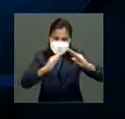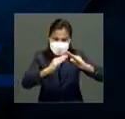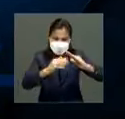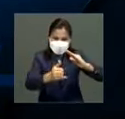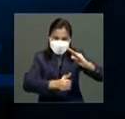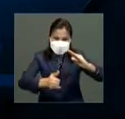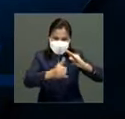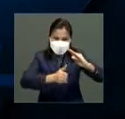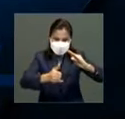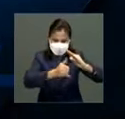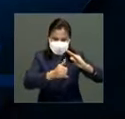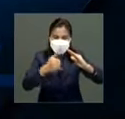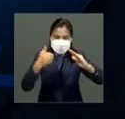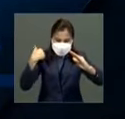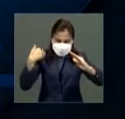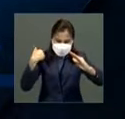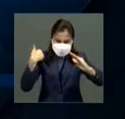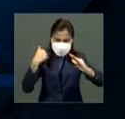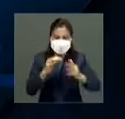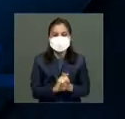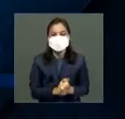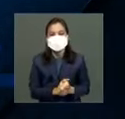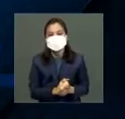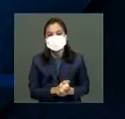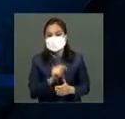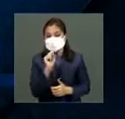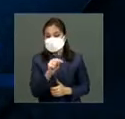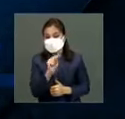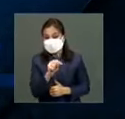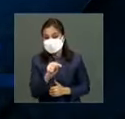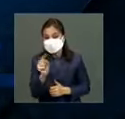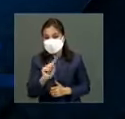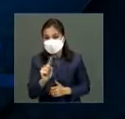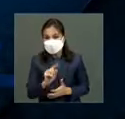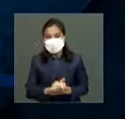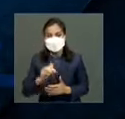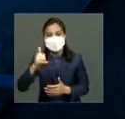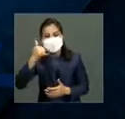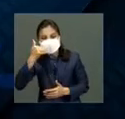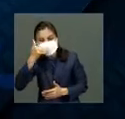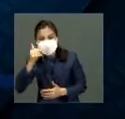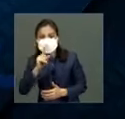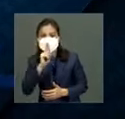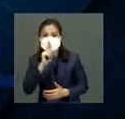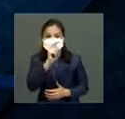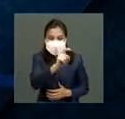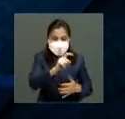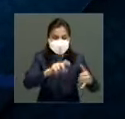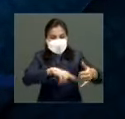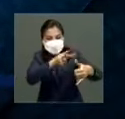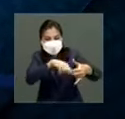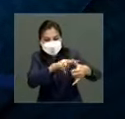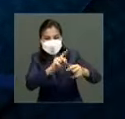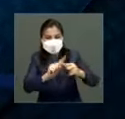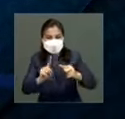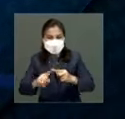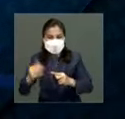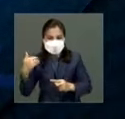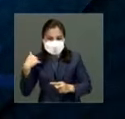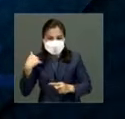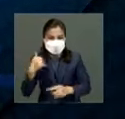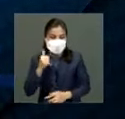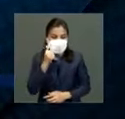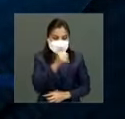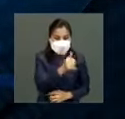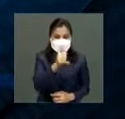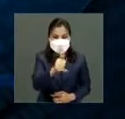ก็เรียกว่าเป็น home quarantine อันนี้ก็จะมีการเข้าไปโทรศัพท์ถามแล้วก็เข้าไปตรวจด้วยก็จะเข้าไปสุ่มตรวจนั่น